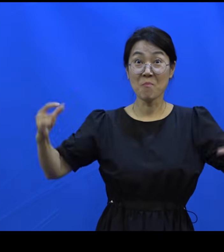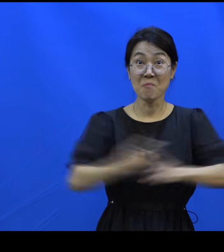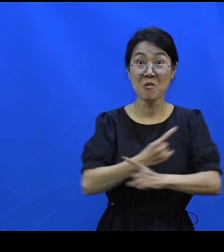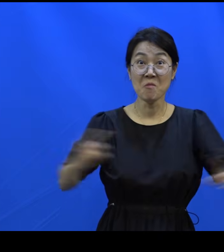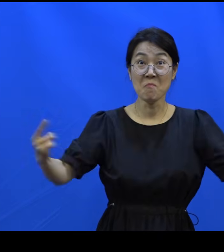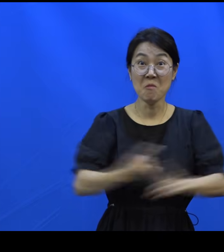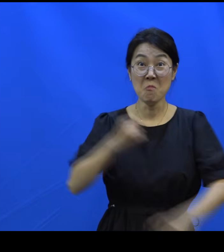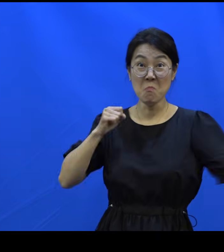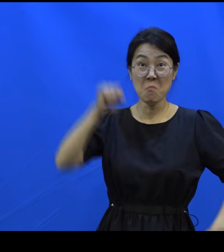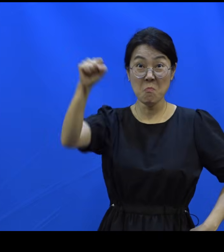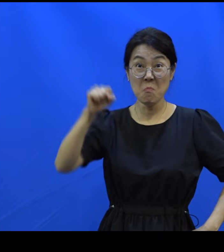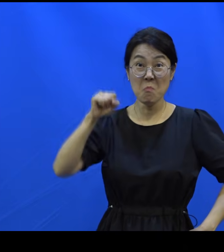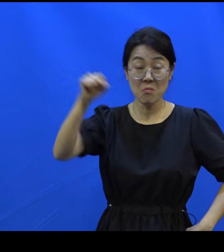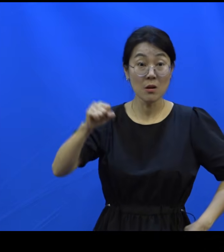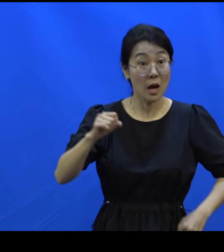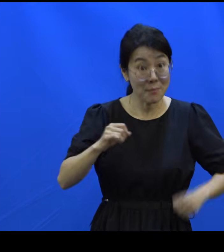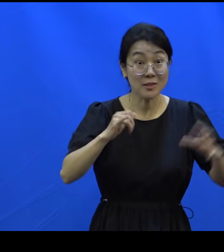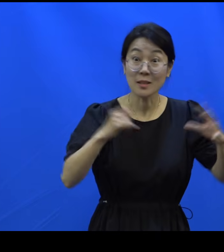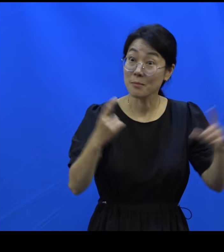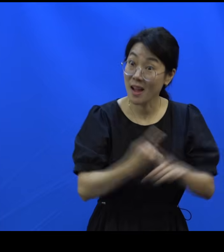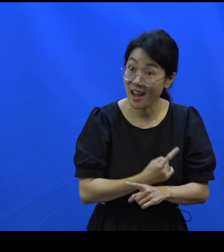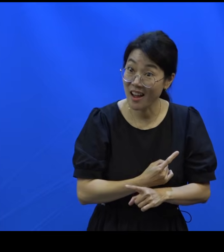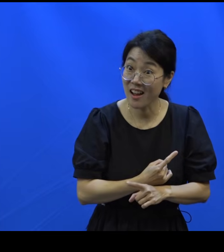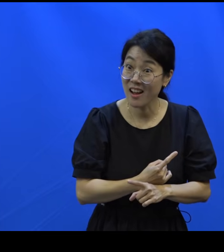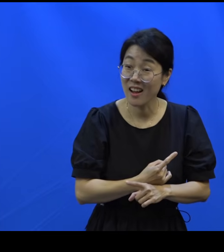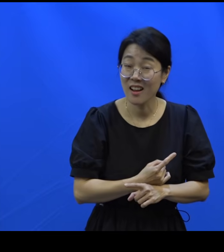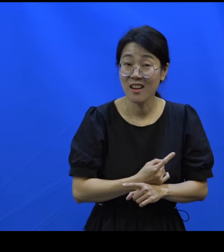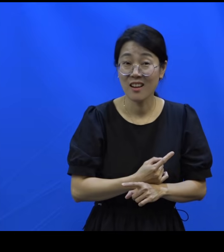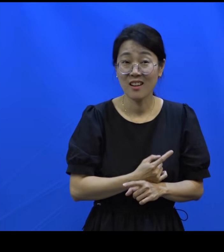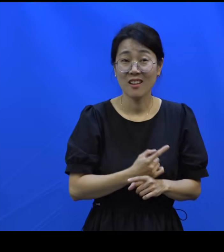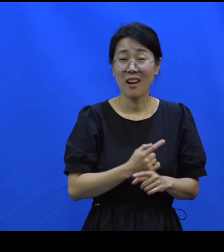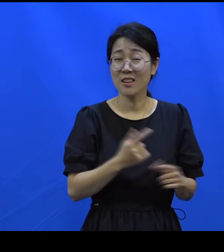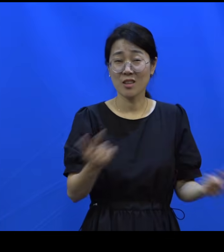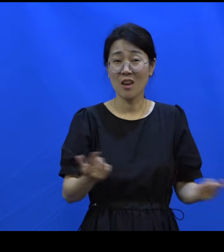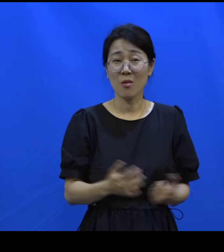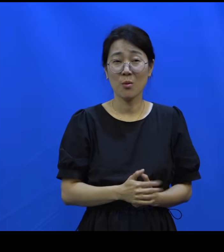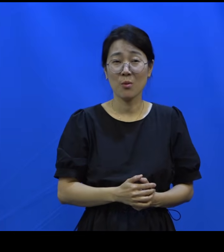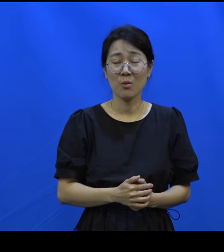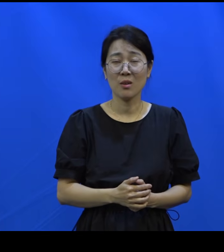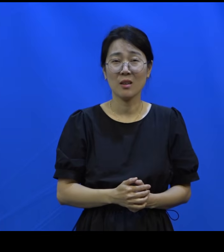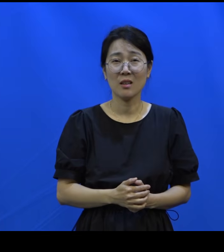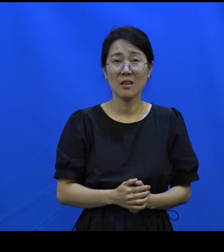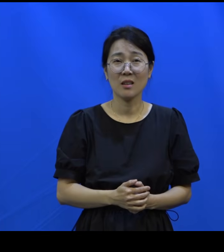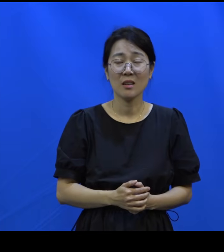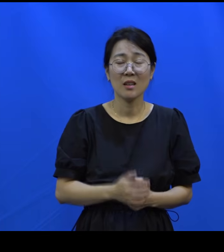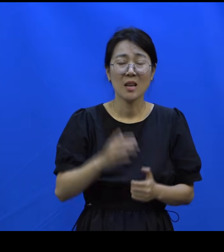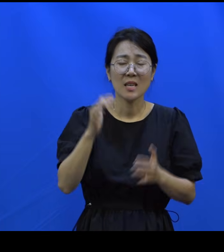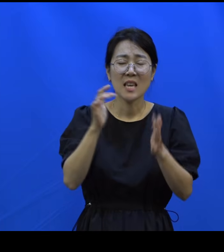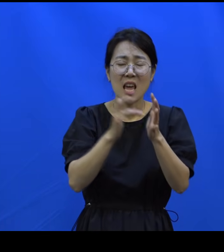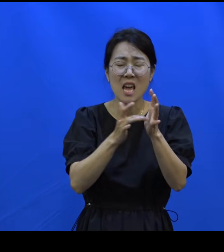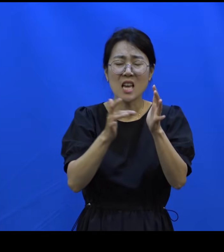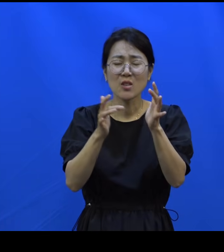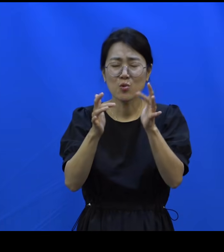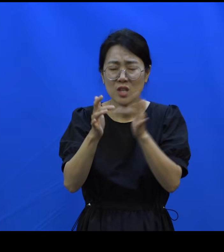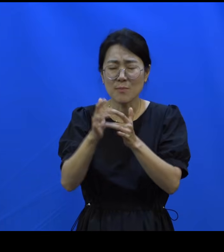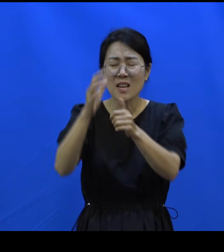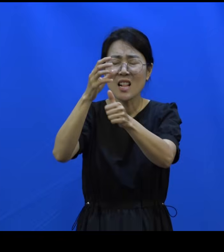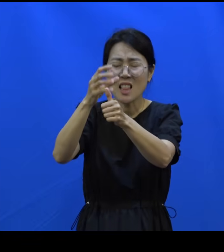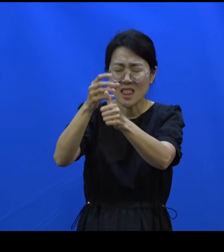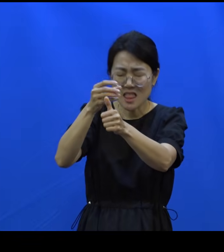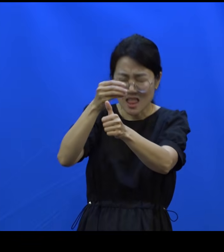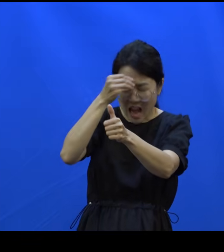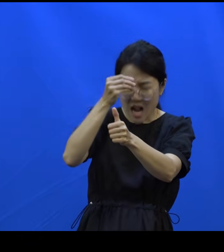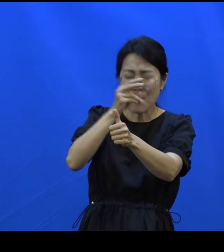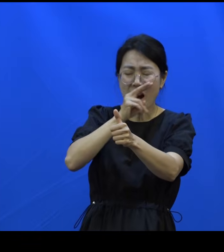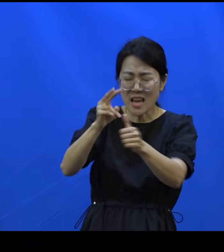주님을 우리는 바라보아요. 우리는 예수 그리스도와 더 나은 길이 없음을 인정하는 사람입니다. 다르게 사는 게 목표가 아니에요. 그리스도를 닮는 것이 우리의